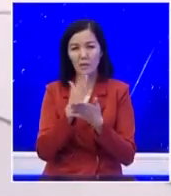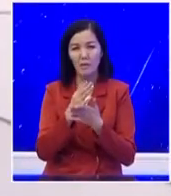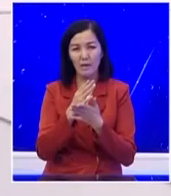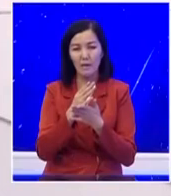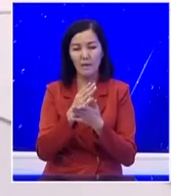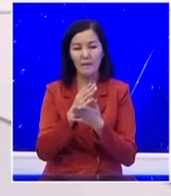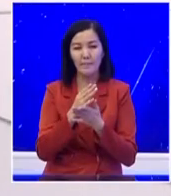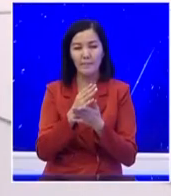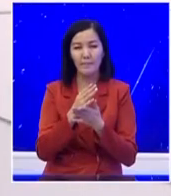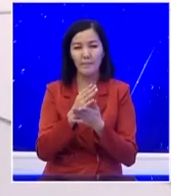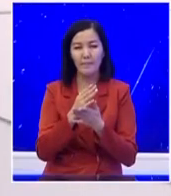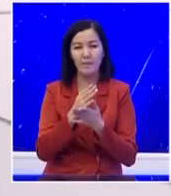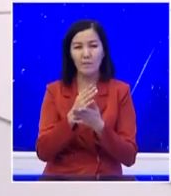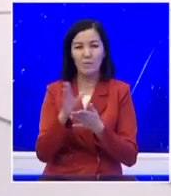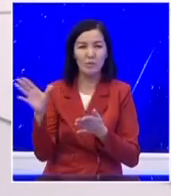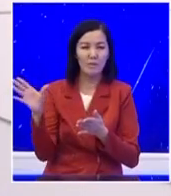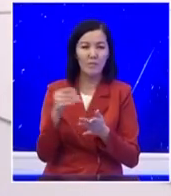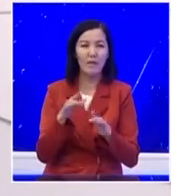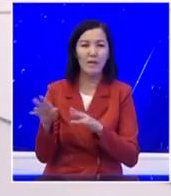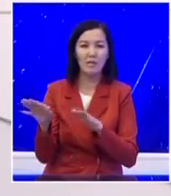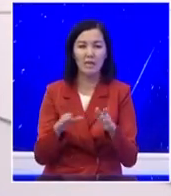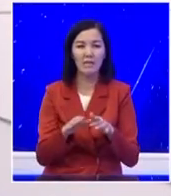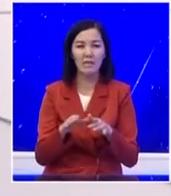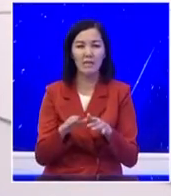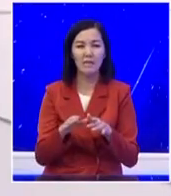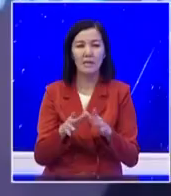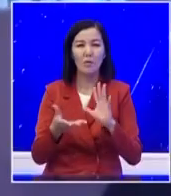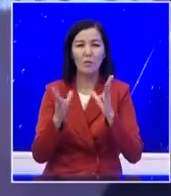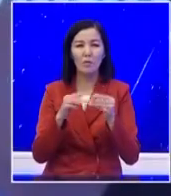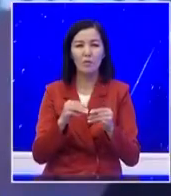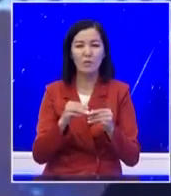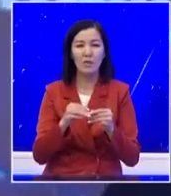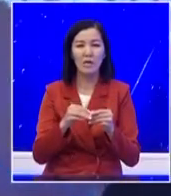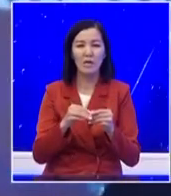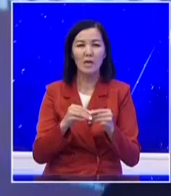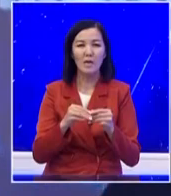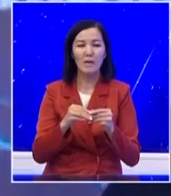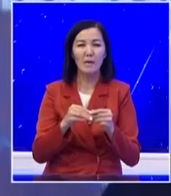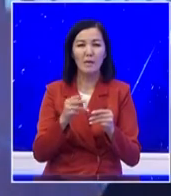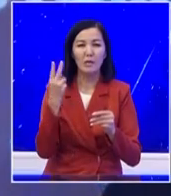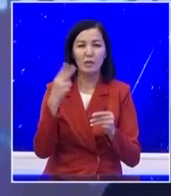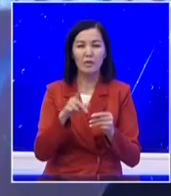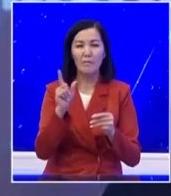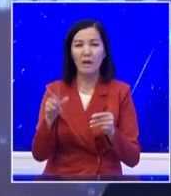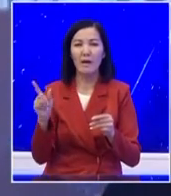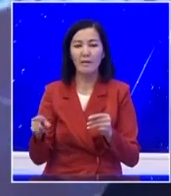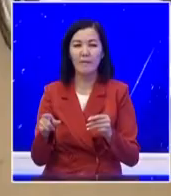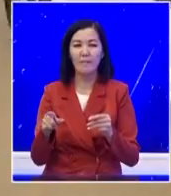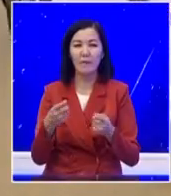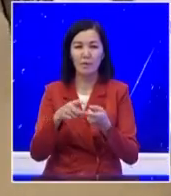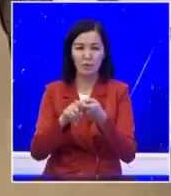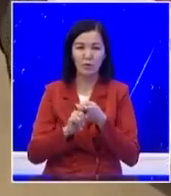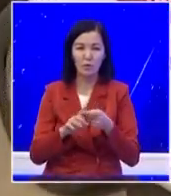куә. Осында әр шараның соңында кемінде 20-дан астам адам аурухана ішіне түсіп қаза болып жатқандары да